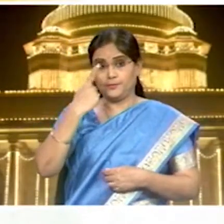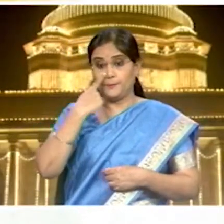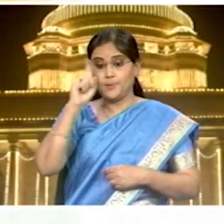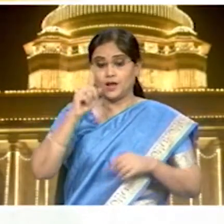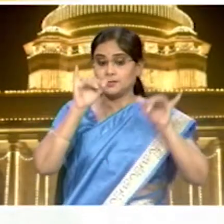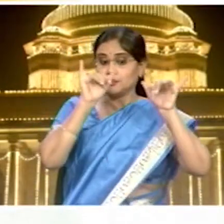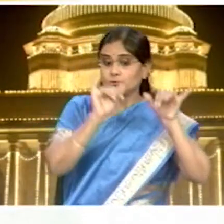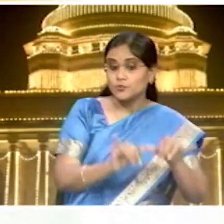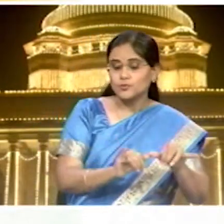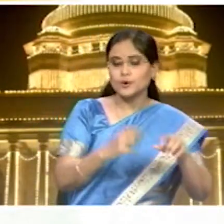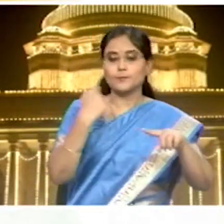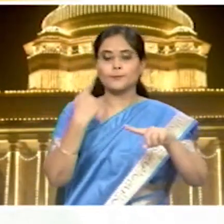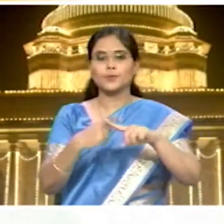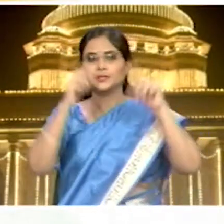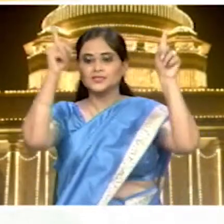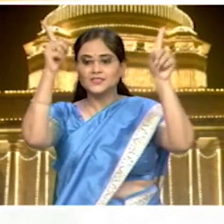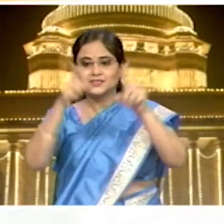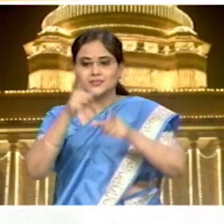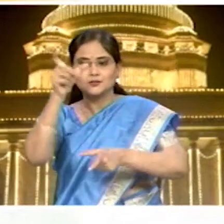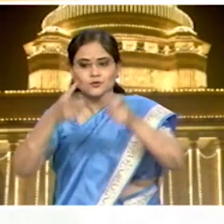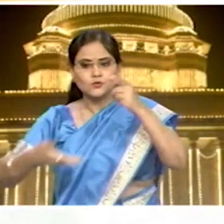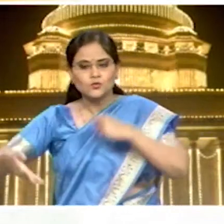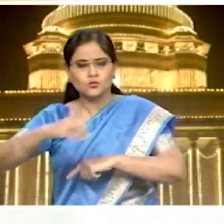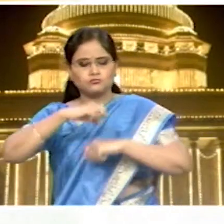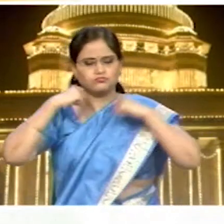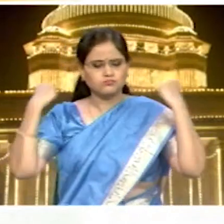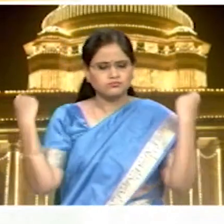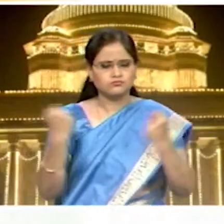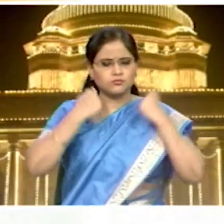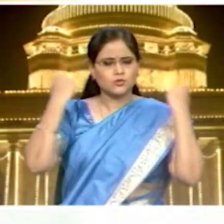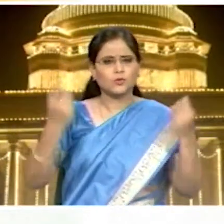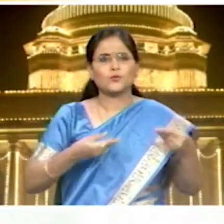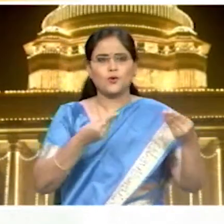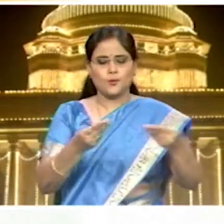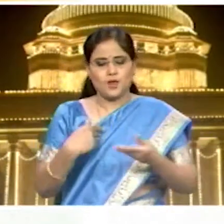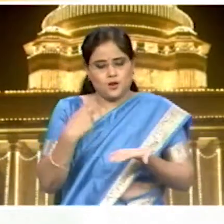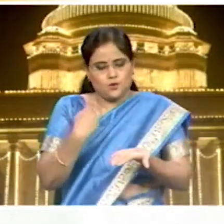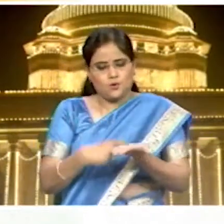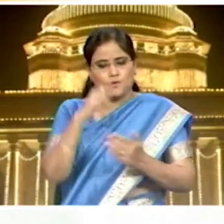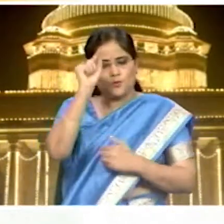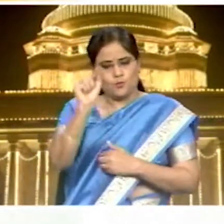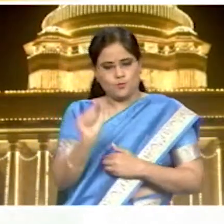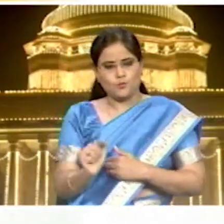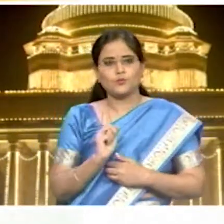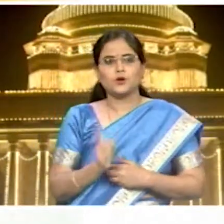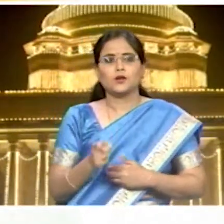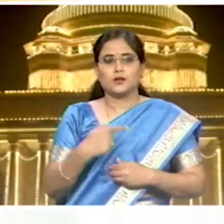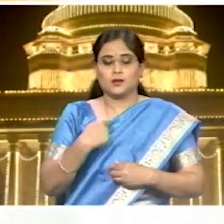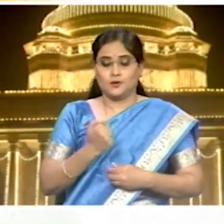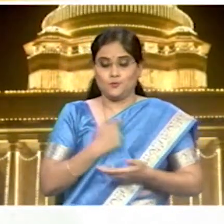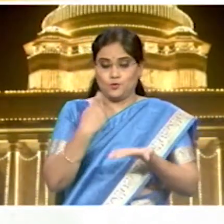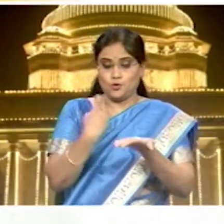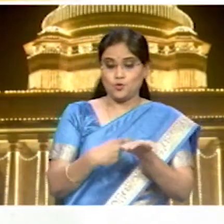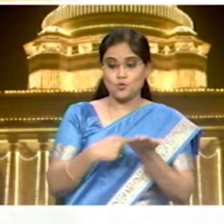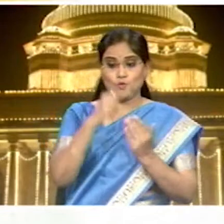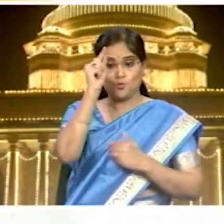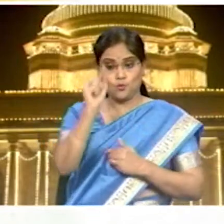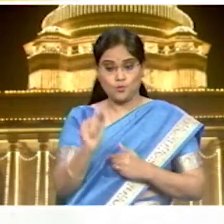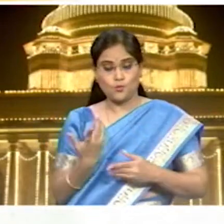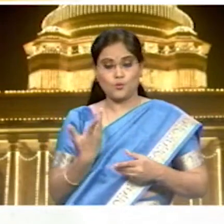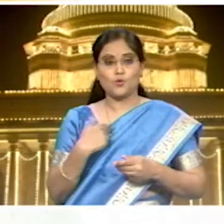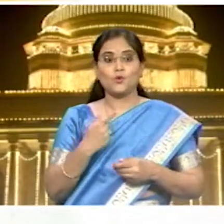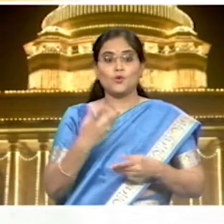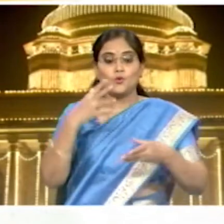लिए सर्वस्व बलिदान करना हमारी आदर्श होना चाहिए। इन आदर्शों को अपनाने के लिए